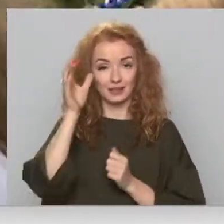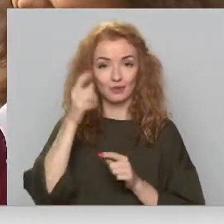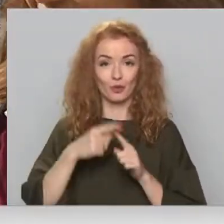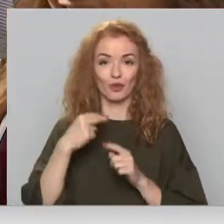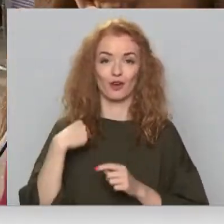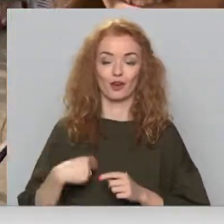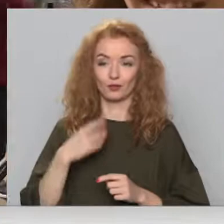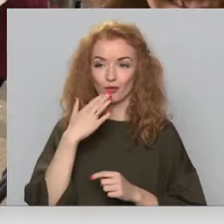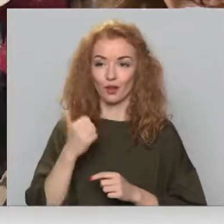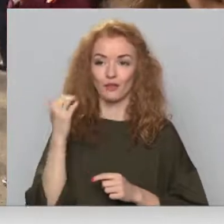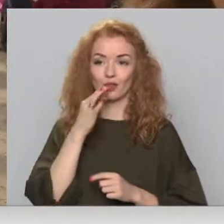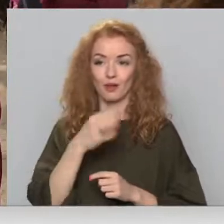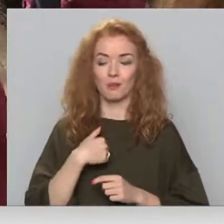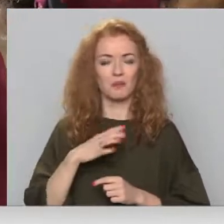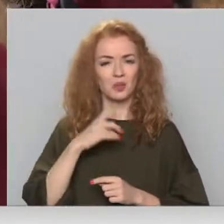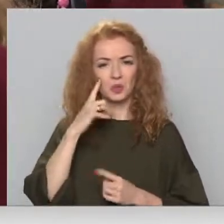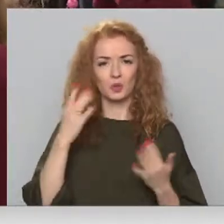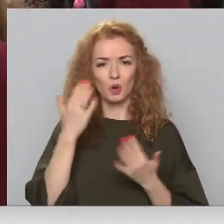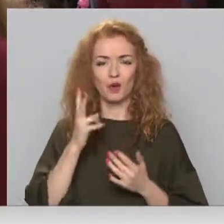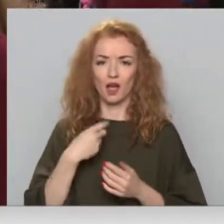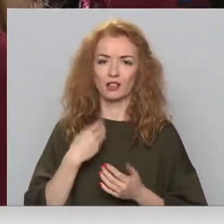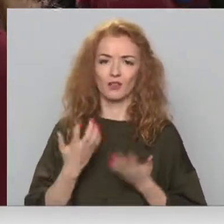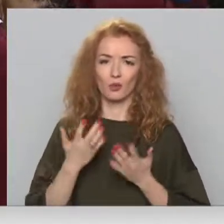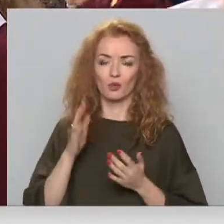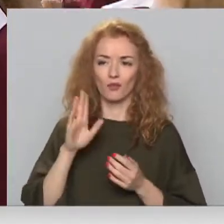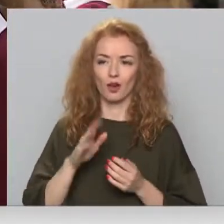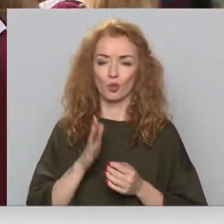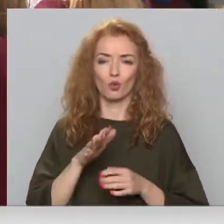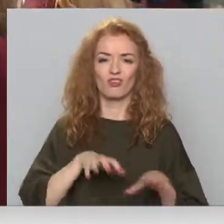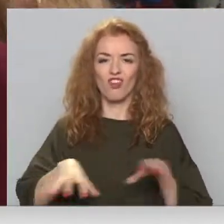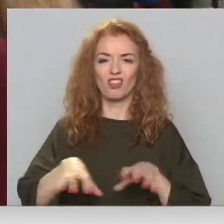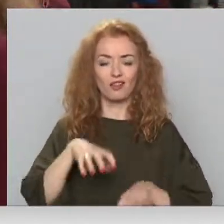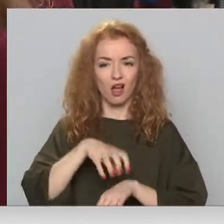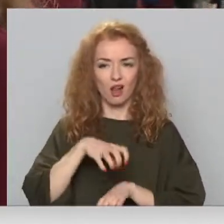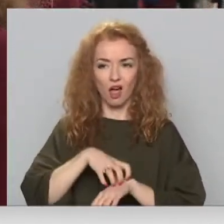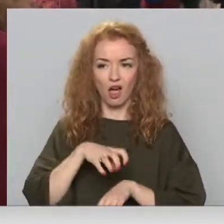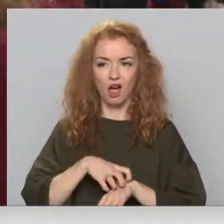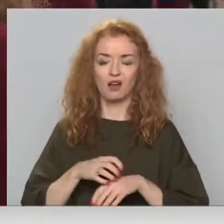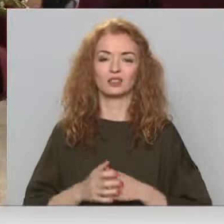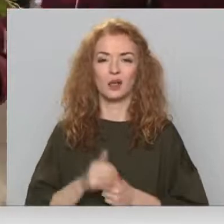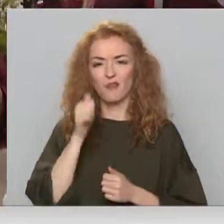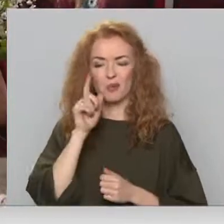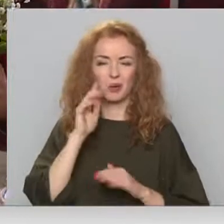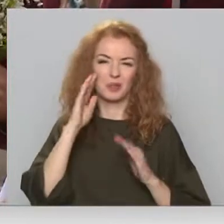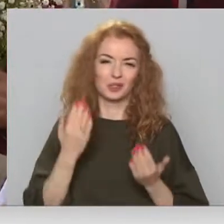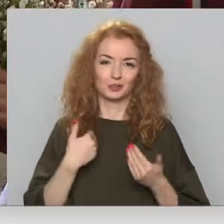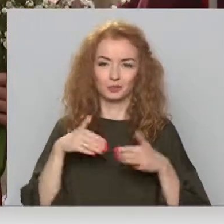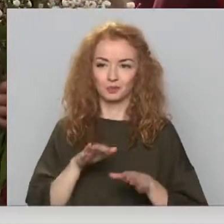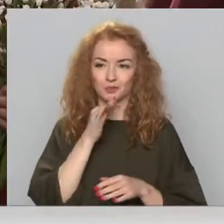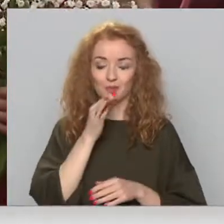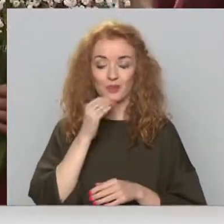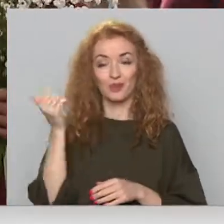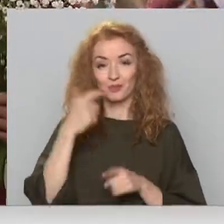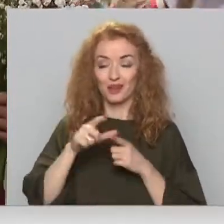valodā. Man bija vienreiz doma, kad es varētu būt veterinārs, tāpēc es vairs nezinu. Man ļoti gribas uz